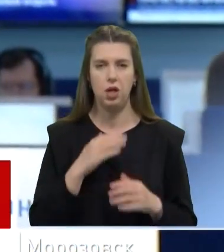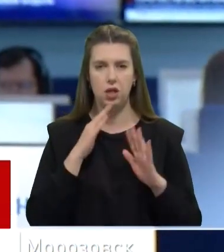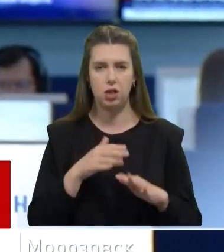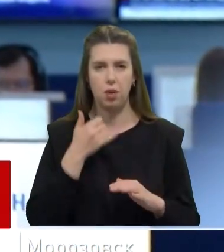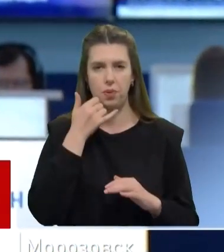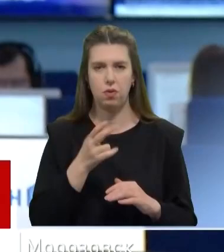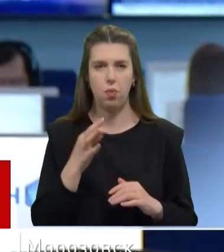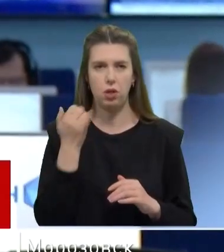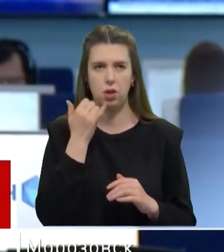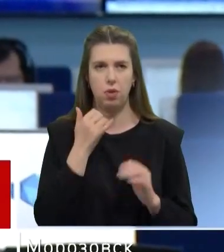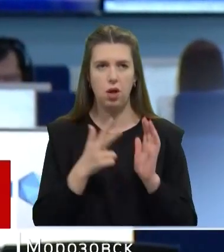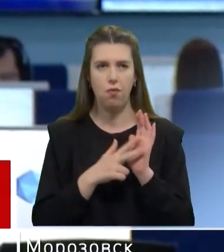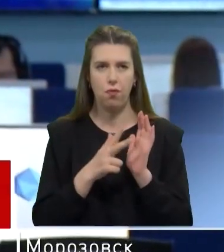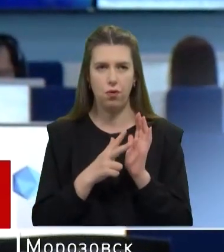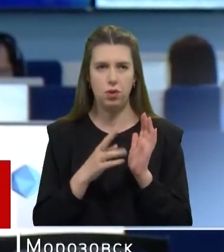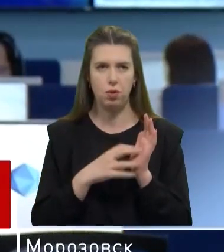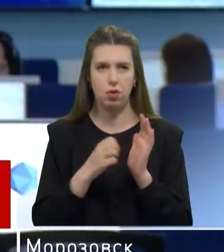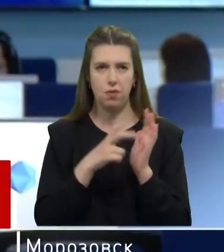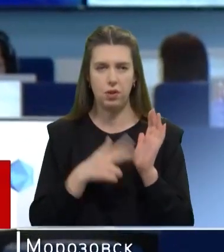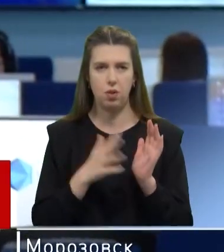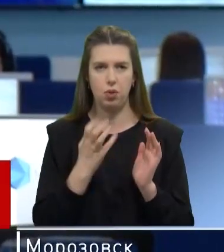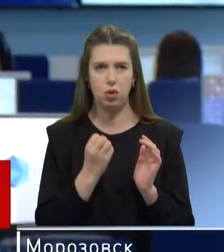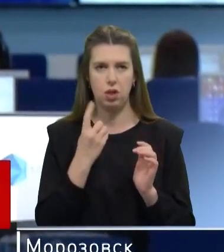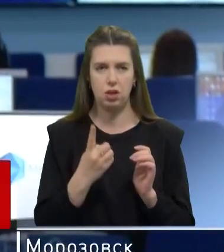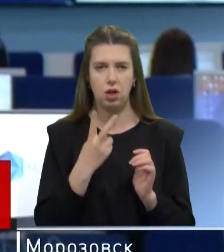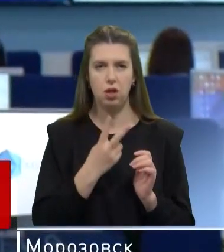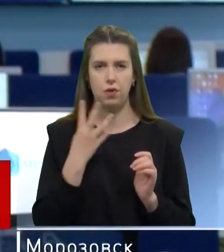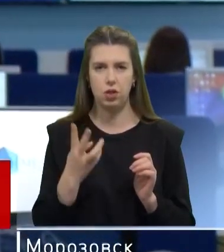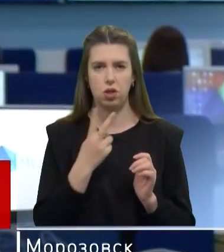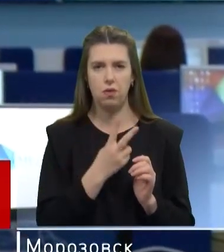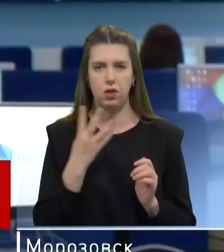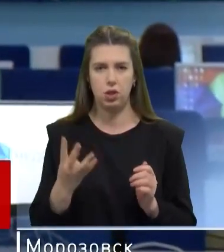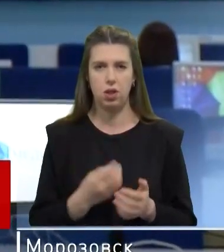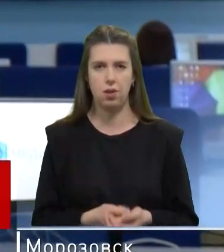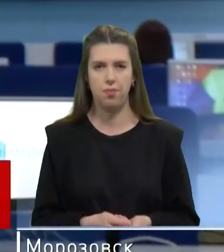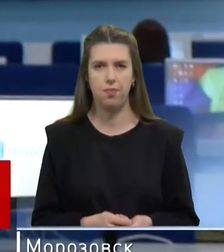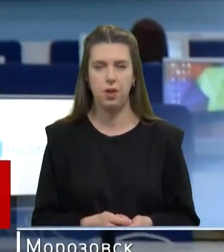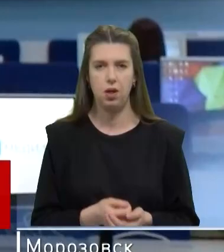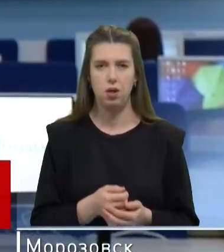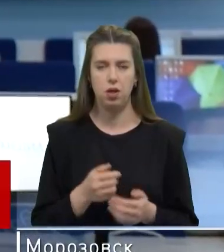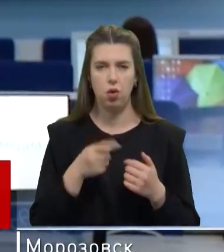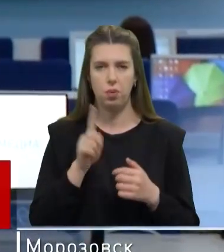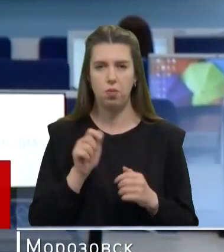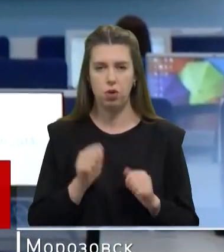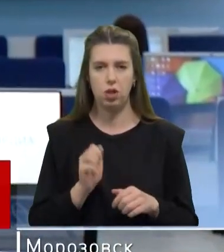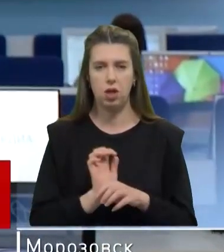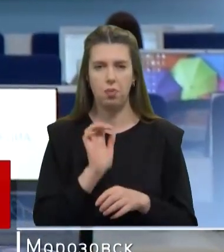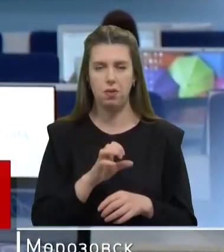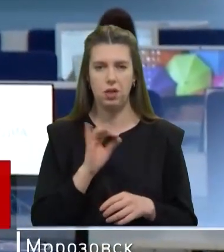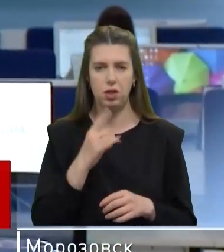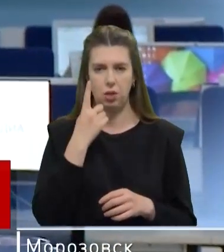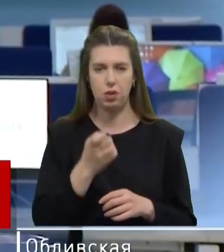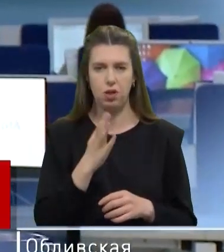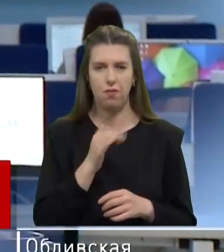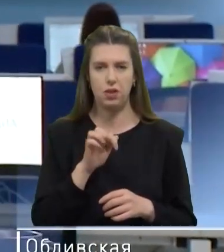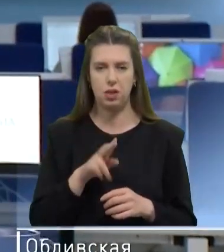Достаточно позвонить по телефону 8 918 511 24 24. На этот номер также можно отправить и сообщение